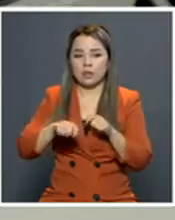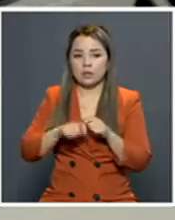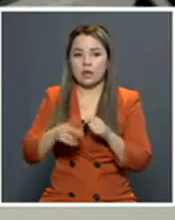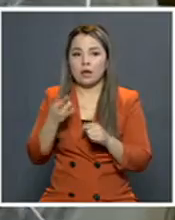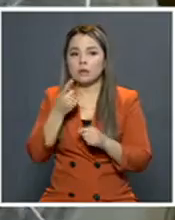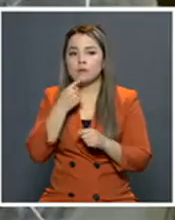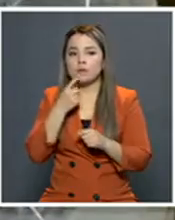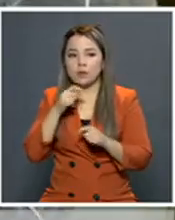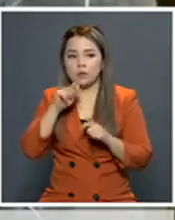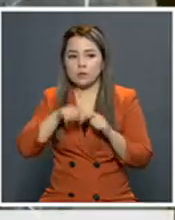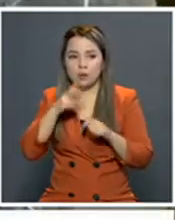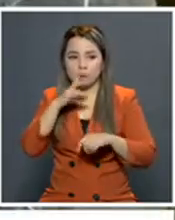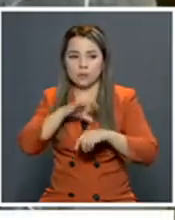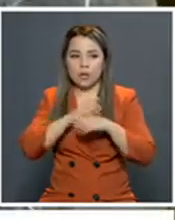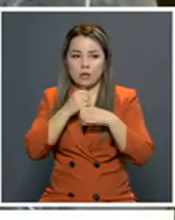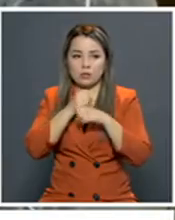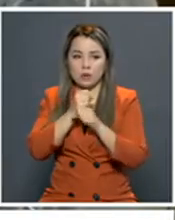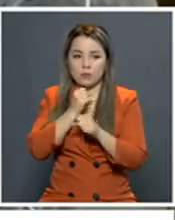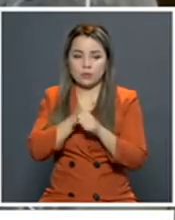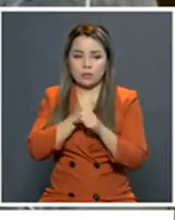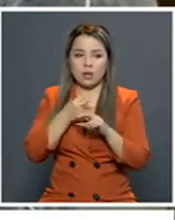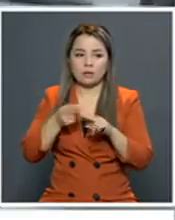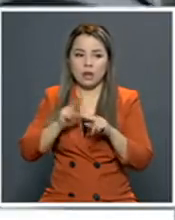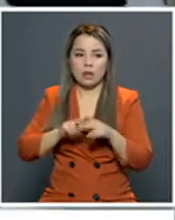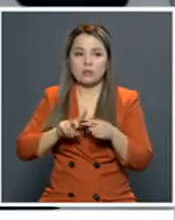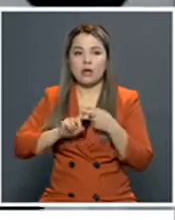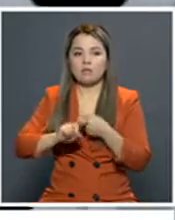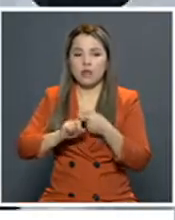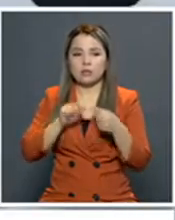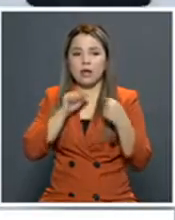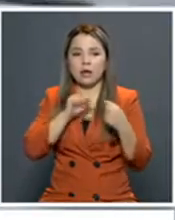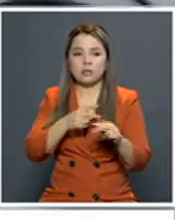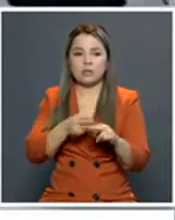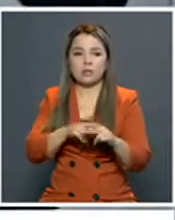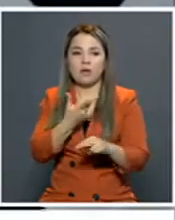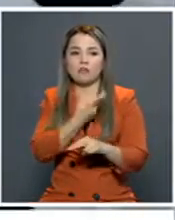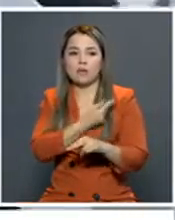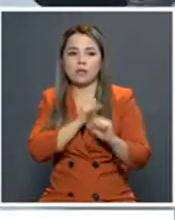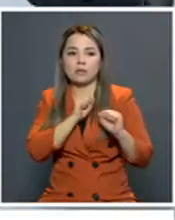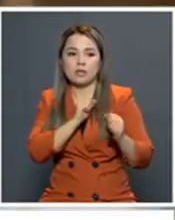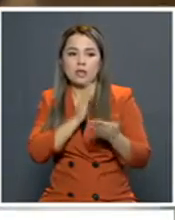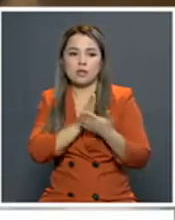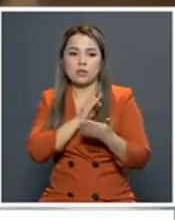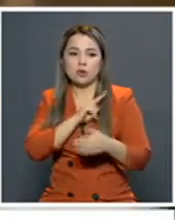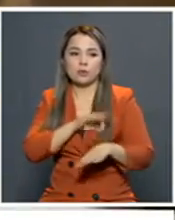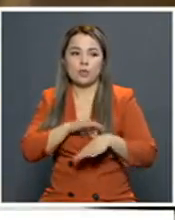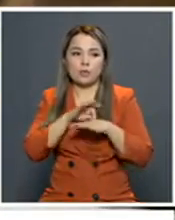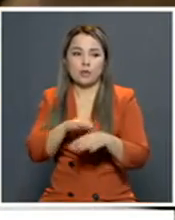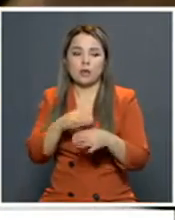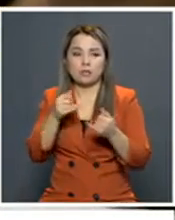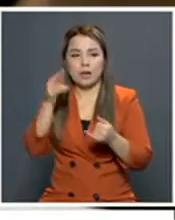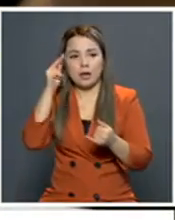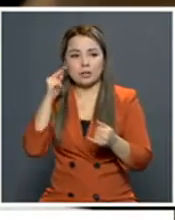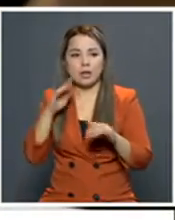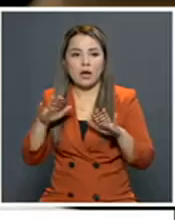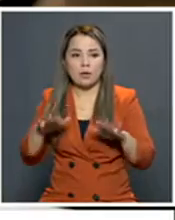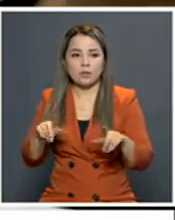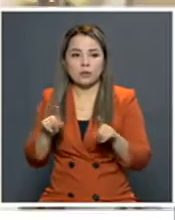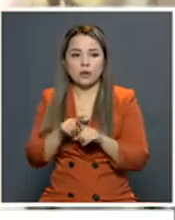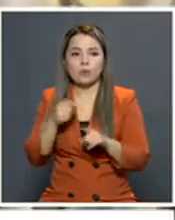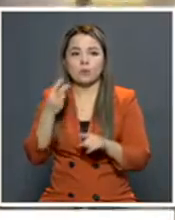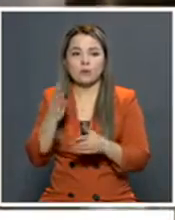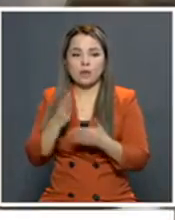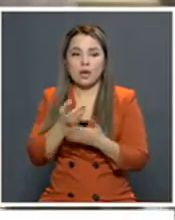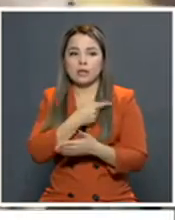ДНК-сын тапқан. Ол алдағы уақытта инфекцияға қарсы вакцинаны жасауға көмектеспек. Ал вирус ошағына айналған Қытай болса,